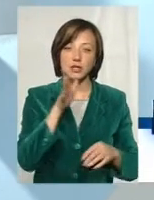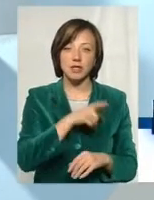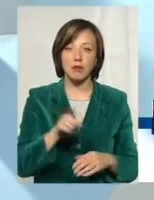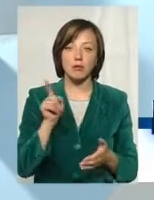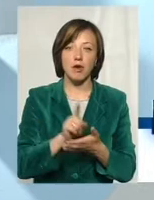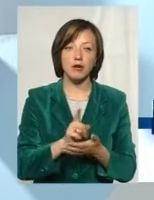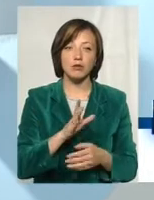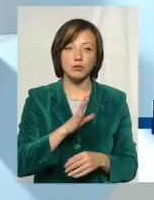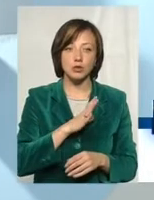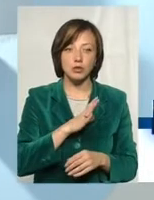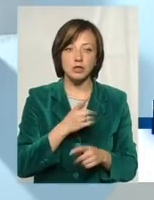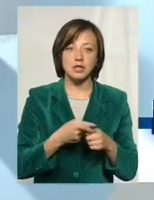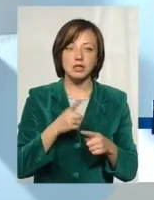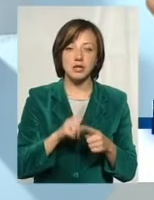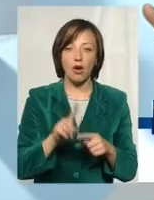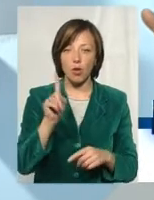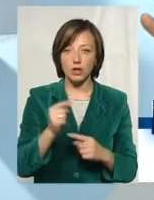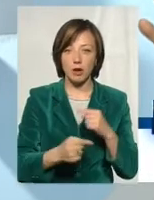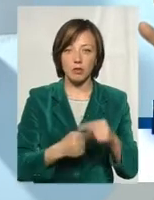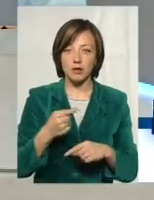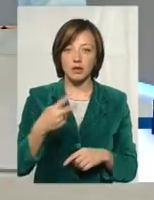бути це одне покоління,